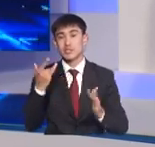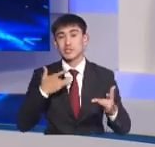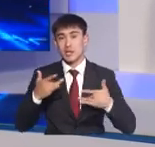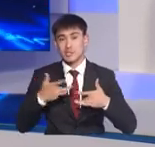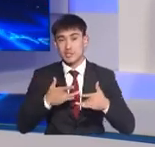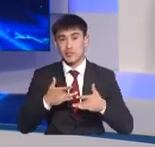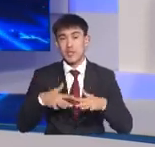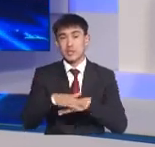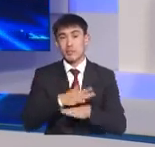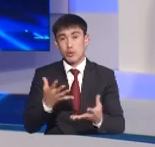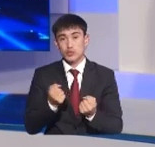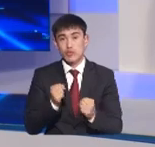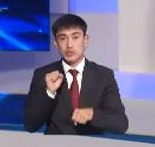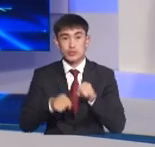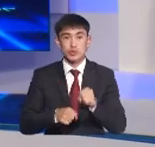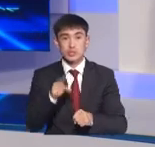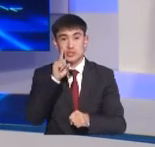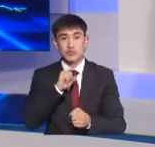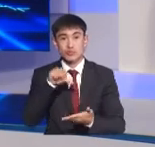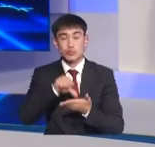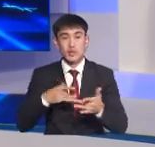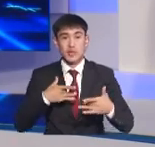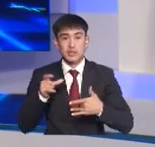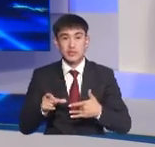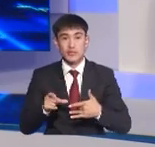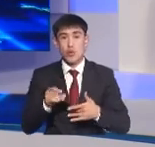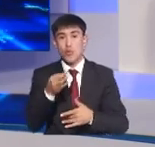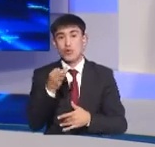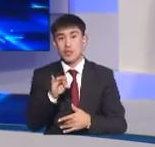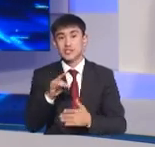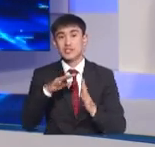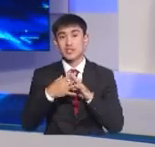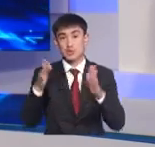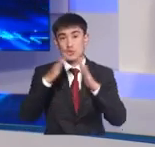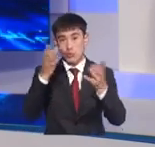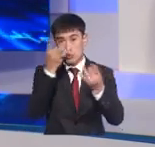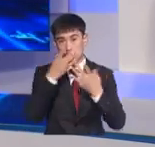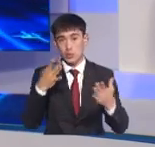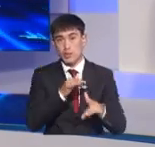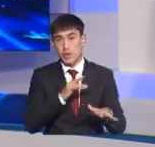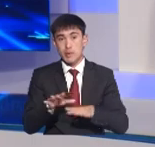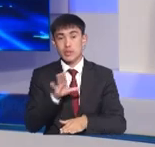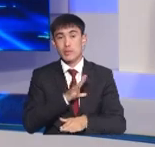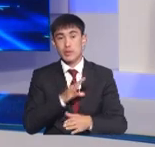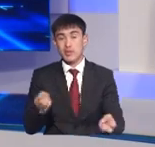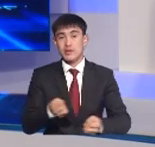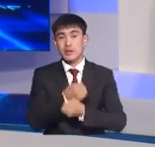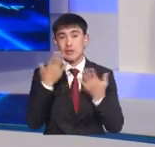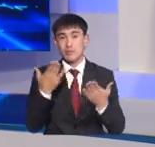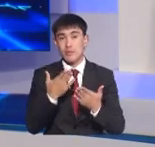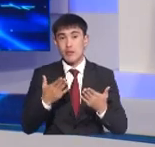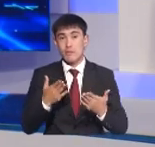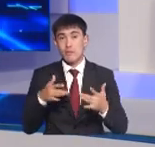концерт горожане получили возможность насладиться выступлениями артистов Ути Найс сельского дома культуры мероприятие стало